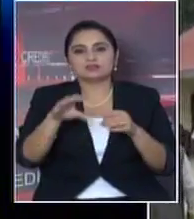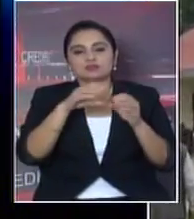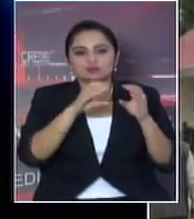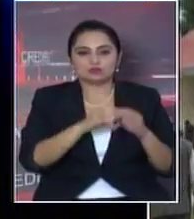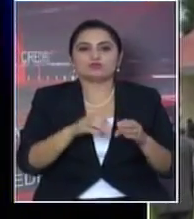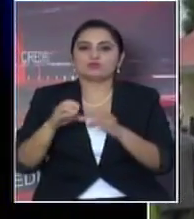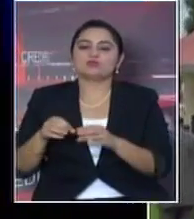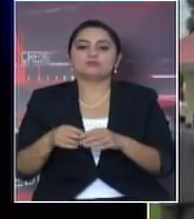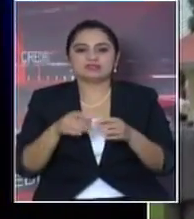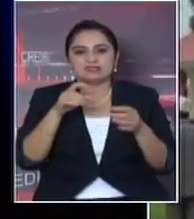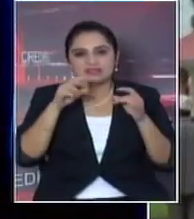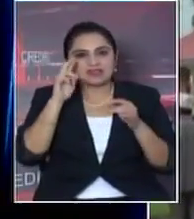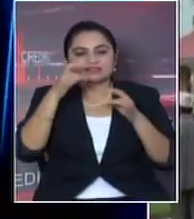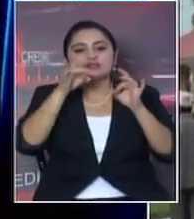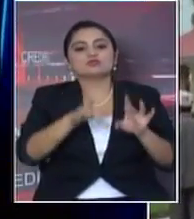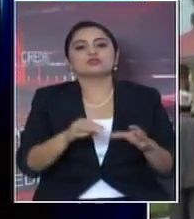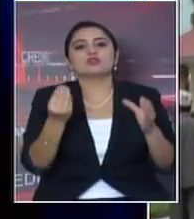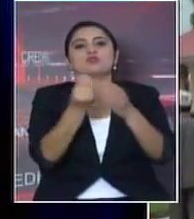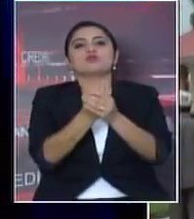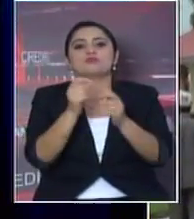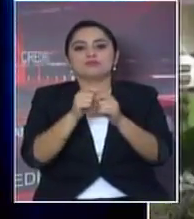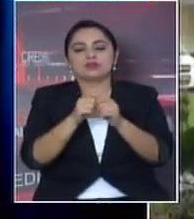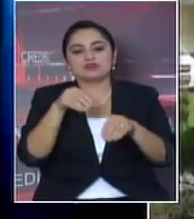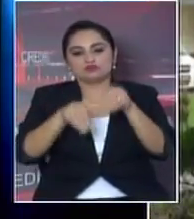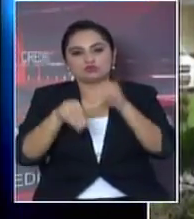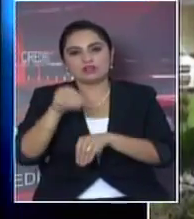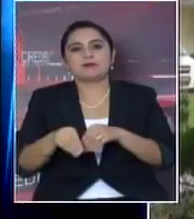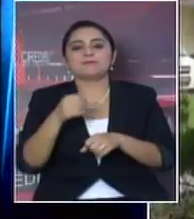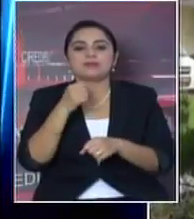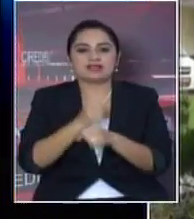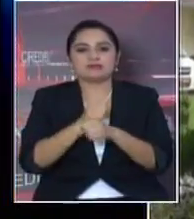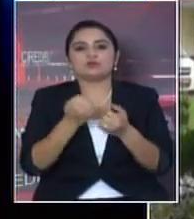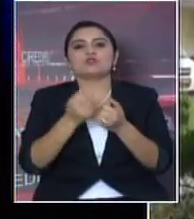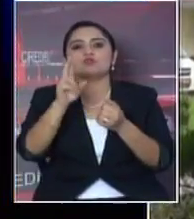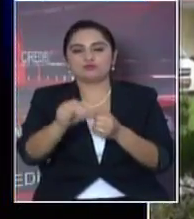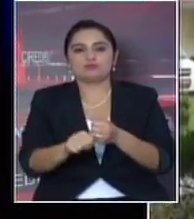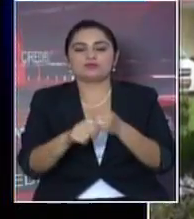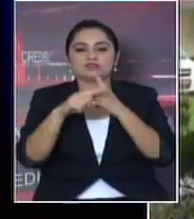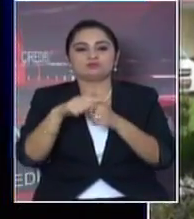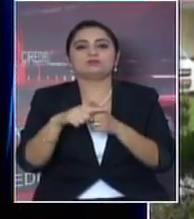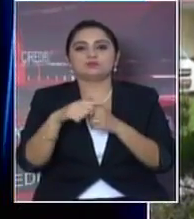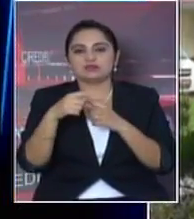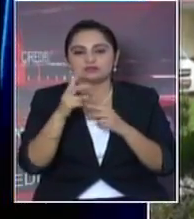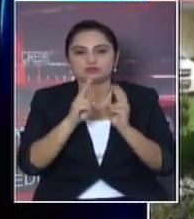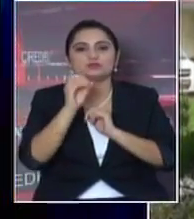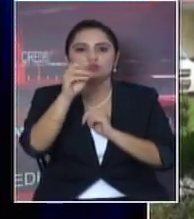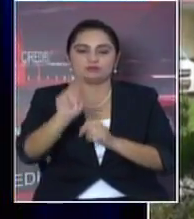उपगुटको राजनीति त्यागेर एक ढिक्का भएर चुनावमा लाग्नुपर्नेमा नेताहरूले जोड दिएका थिए।